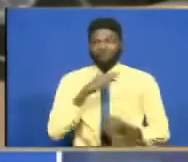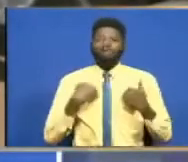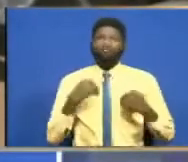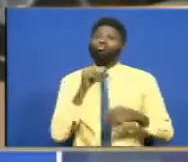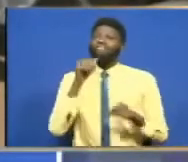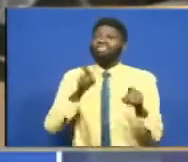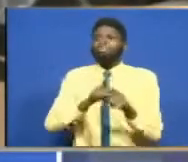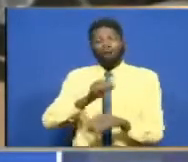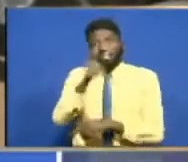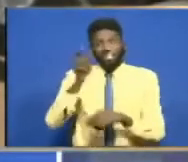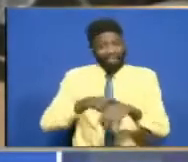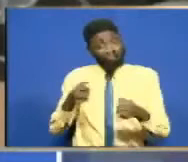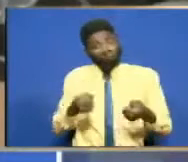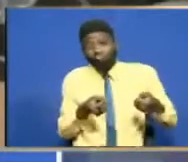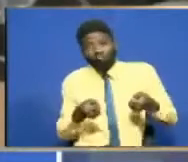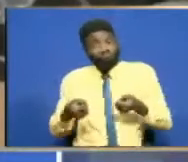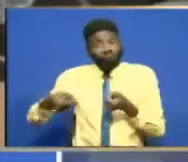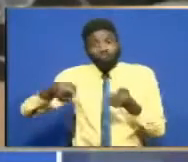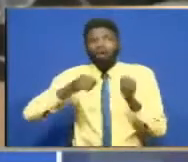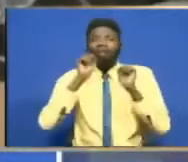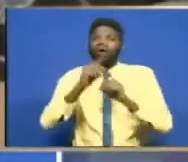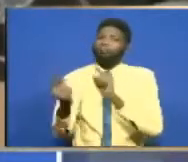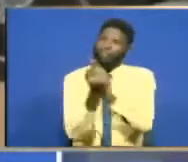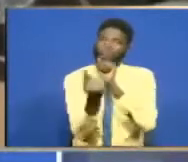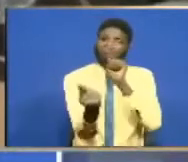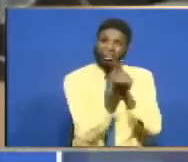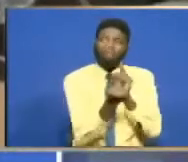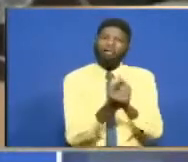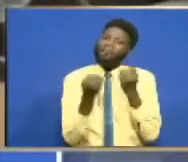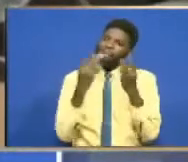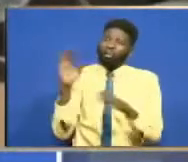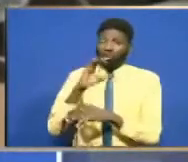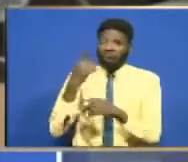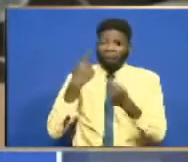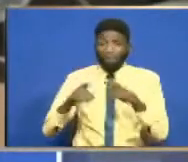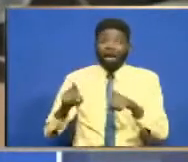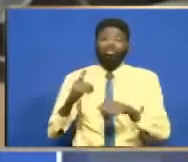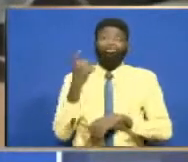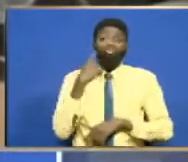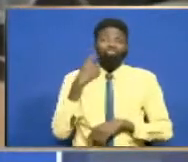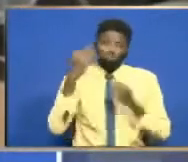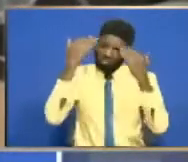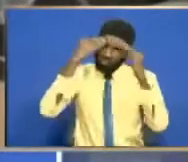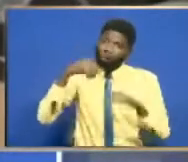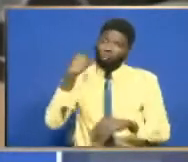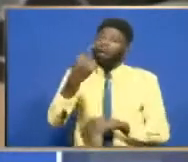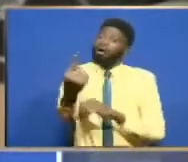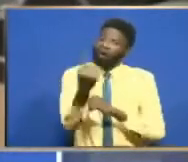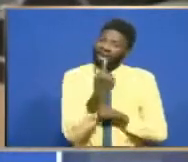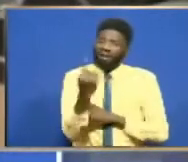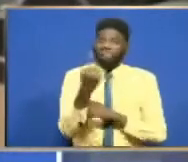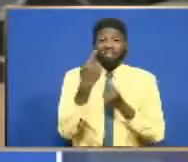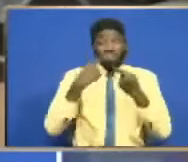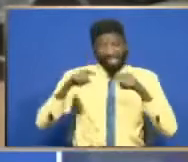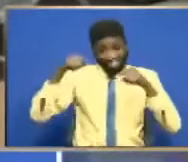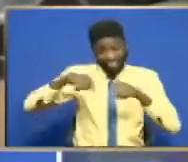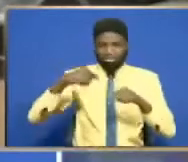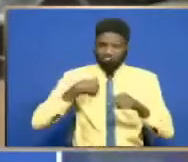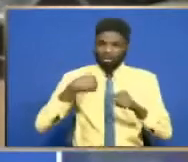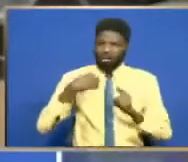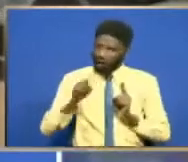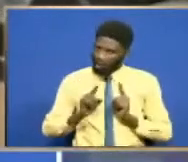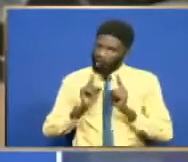Hii ukizulula hii utapatana na customer wengi, lakini kwa duka hujui nani atakuja kununua, lakini